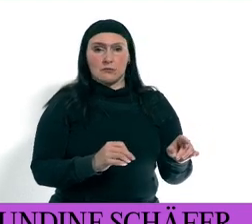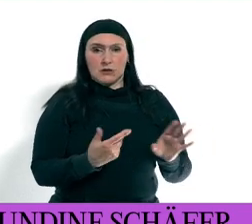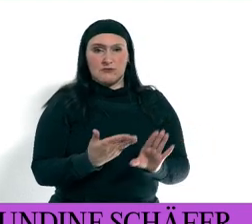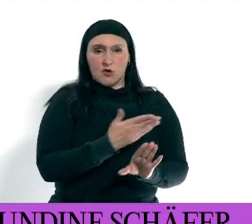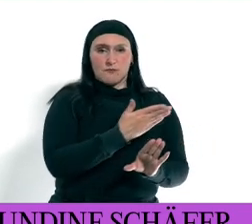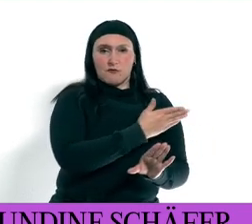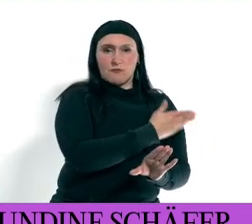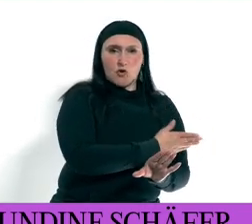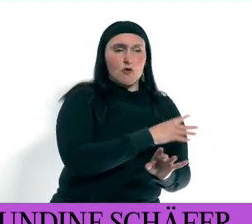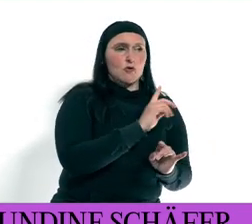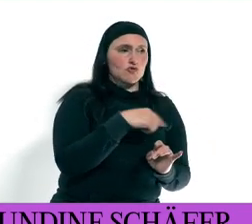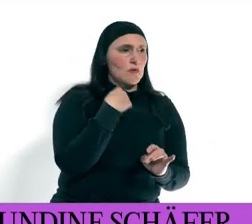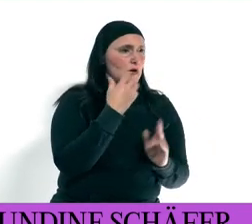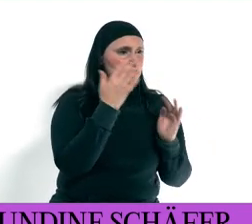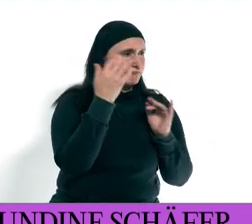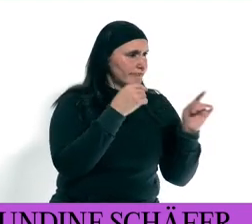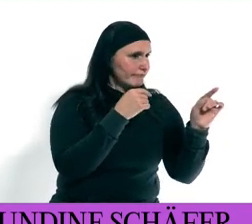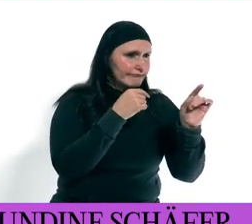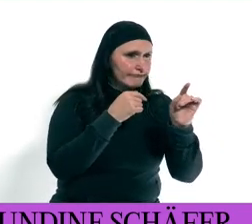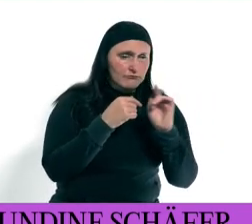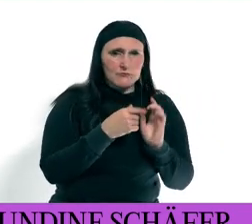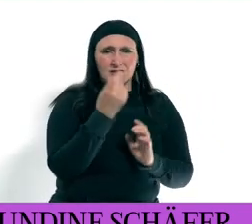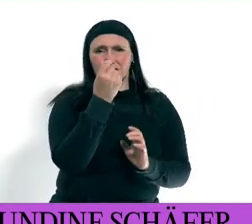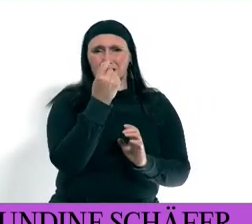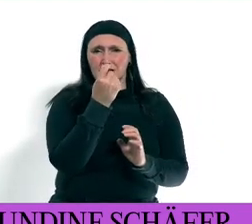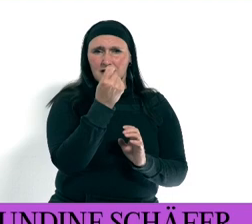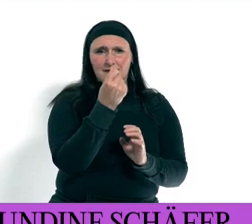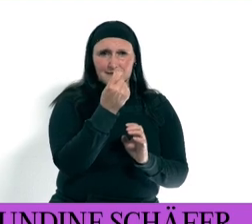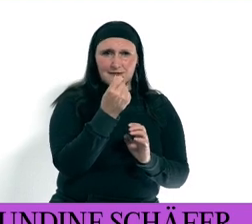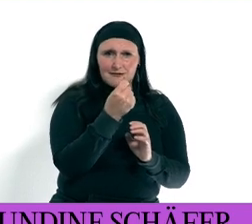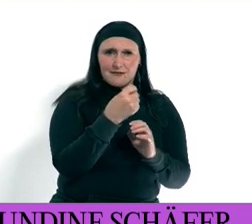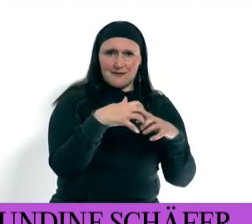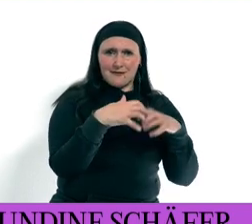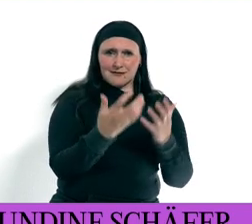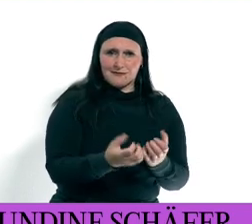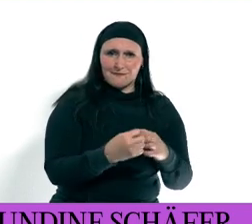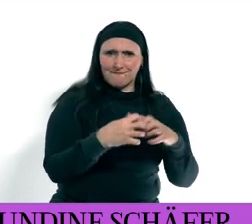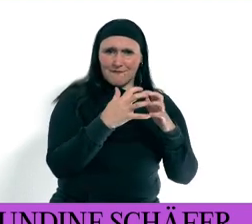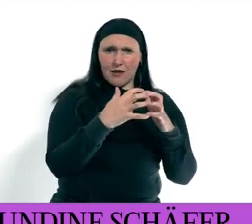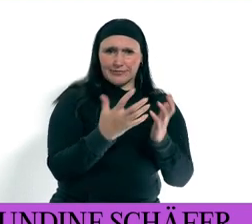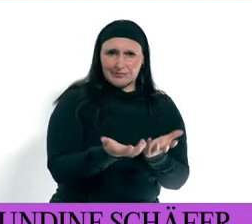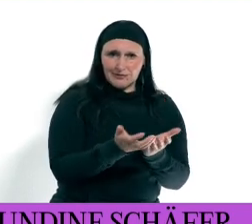fund. Es war tatsächlich nicht einfach, Förderung zu bekommen in